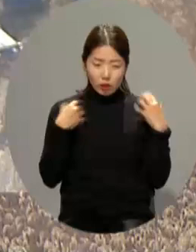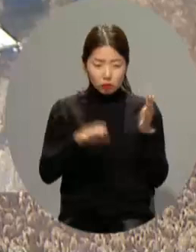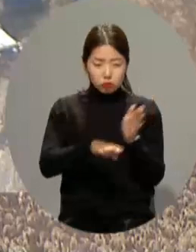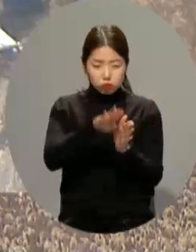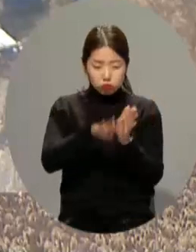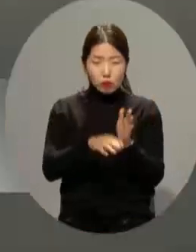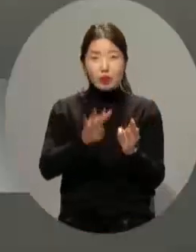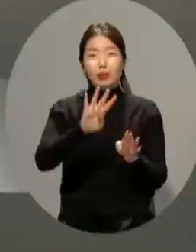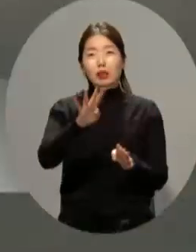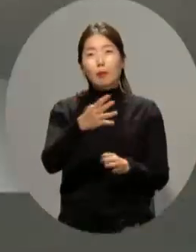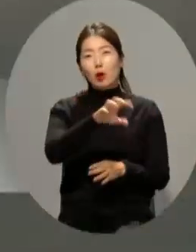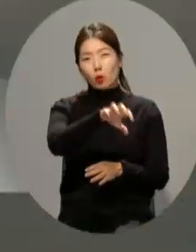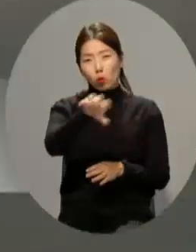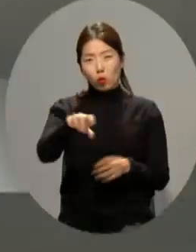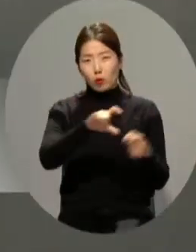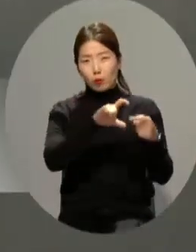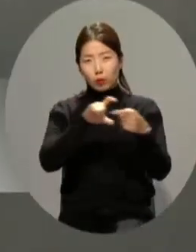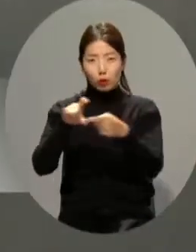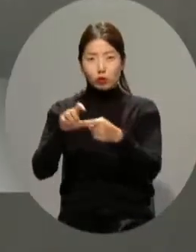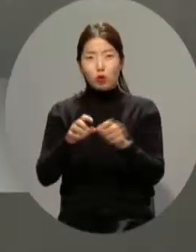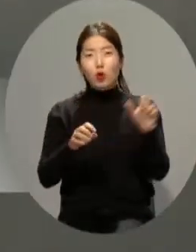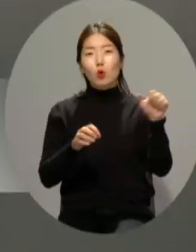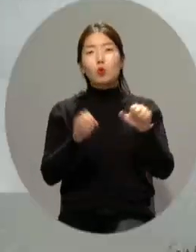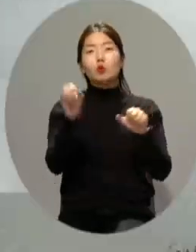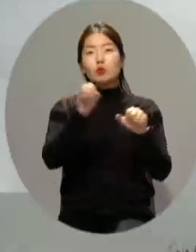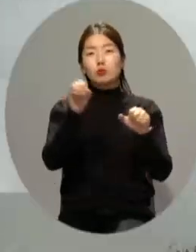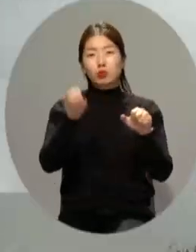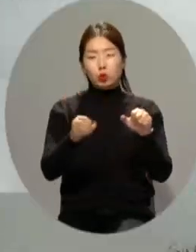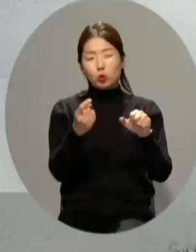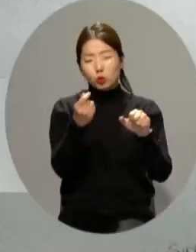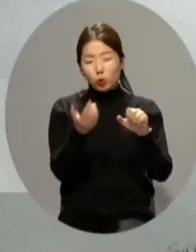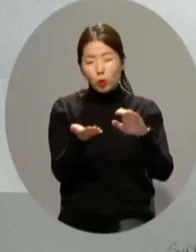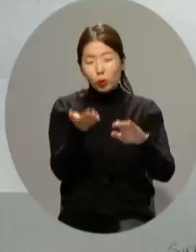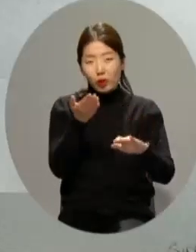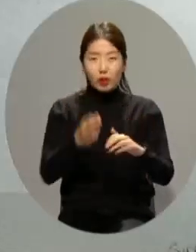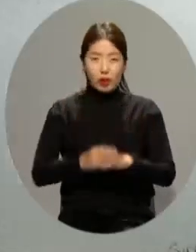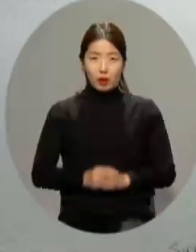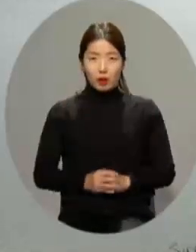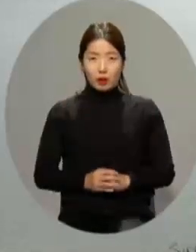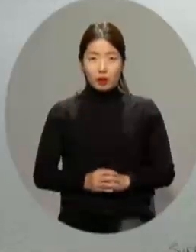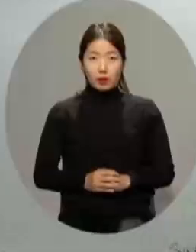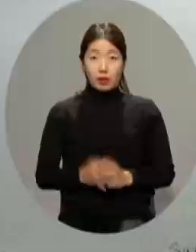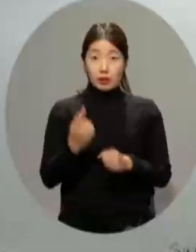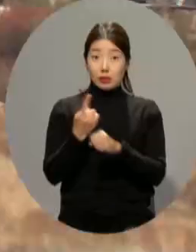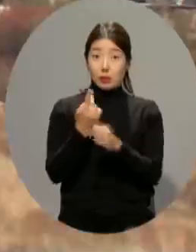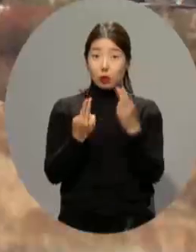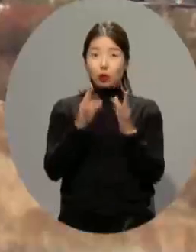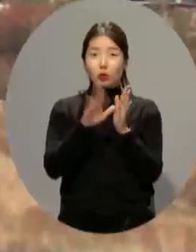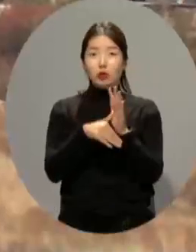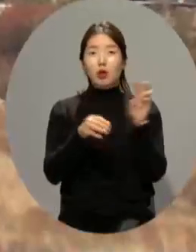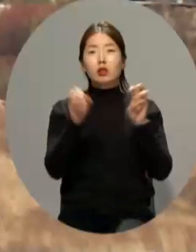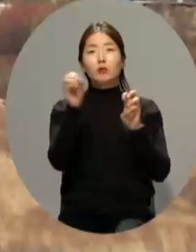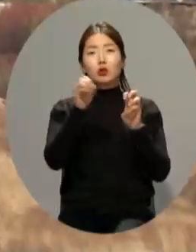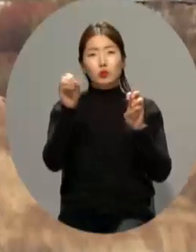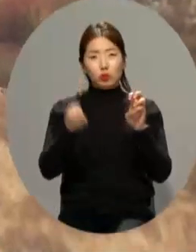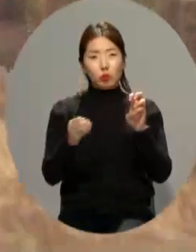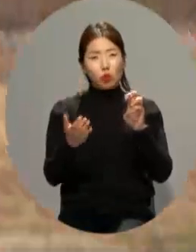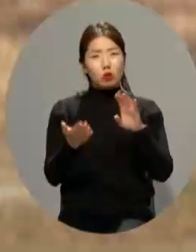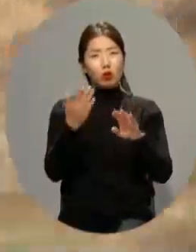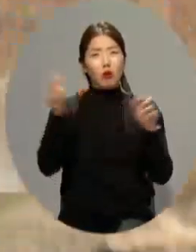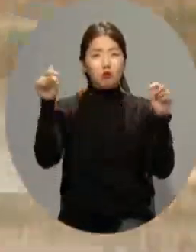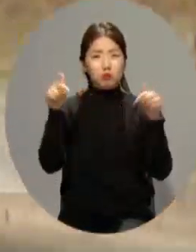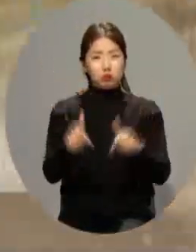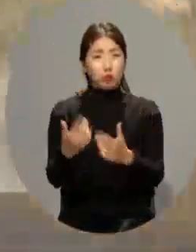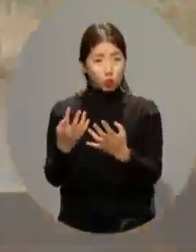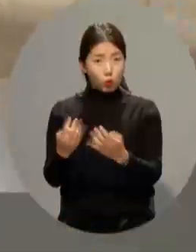저수지 400여 곳에 평균 저수율은 50%를 조금 넘긴 수준 지난해보다 30% 포인트 넘게